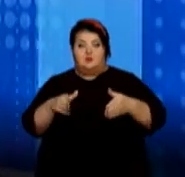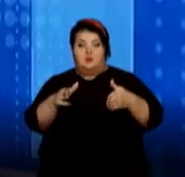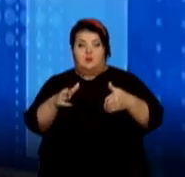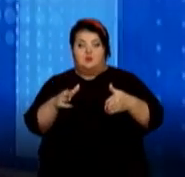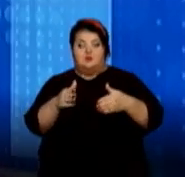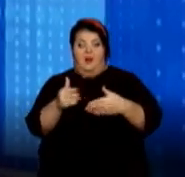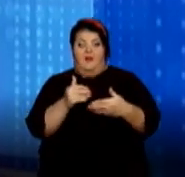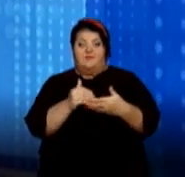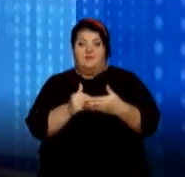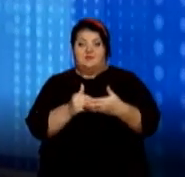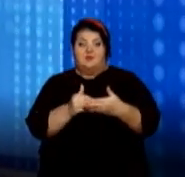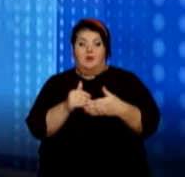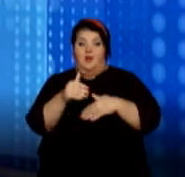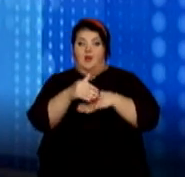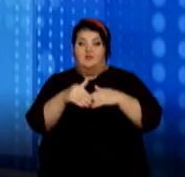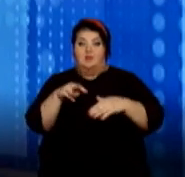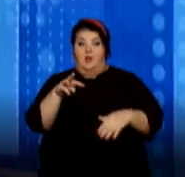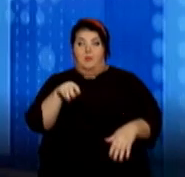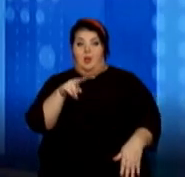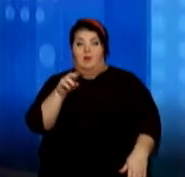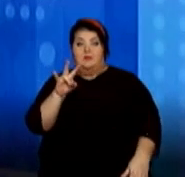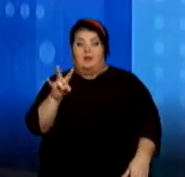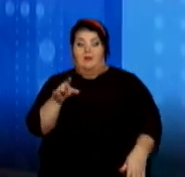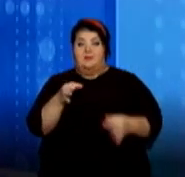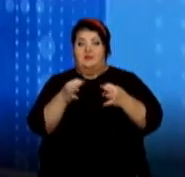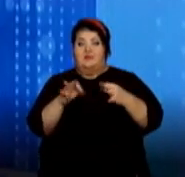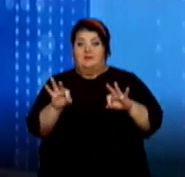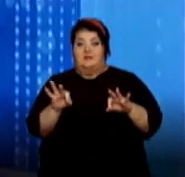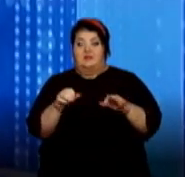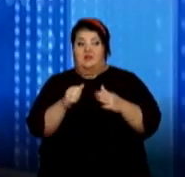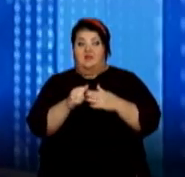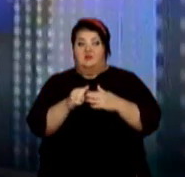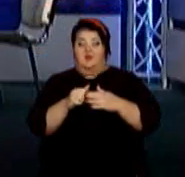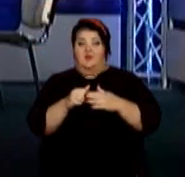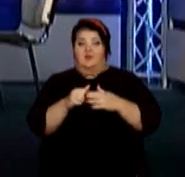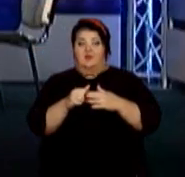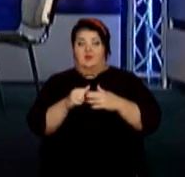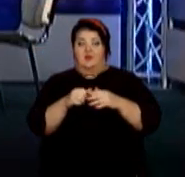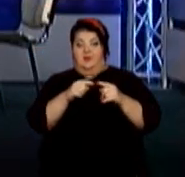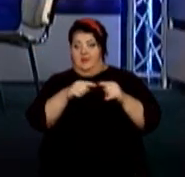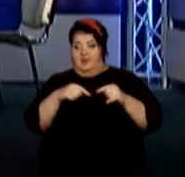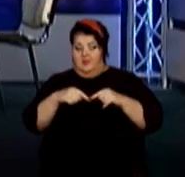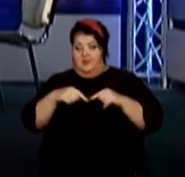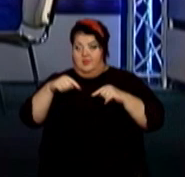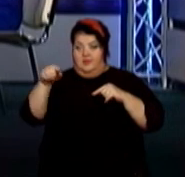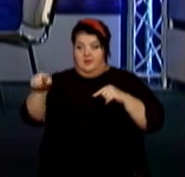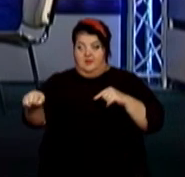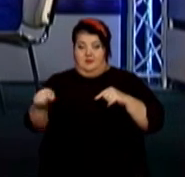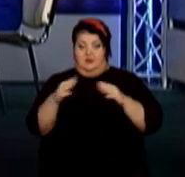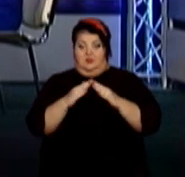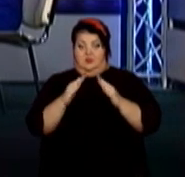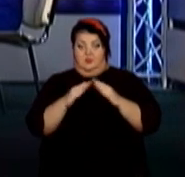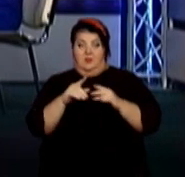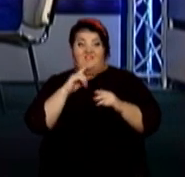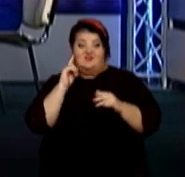від вулиці Майдану Незалежності до вулиці Майдану Незалежності, там, де Соборності 46, ця ділянка, в